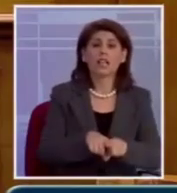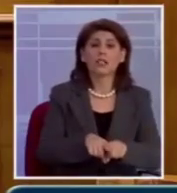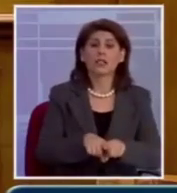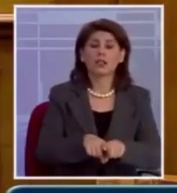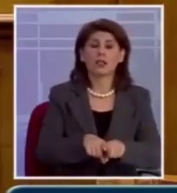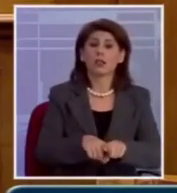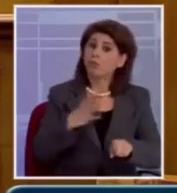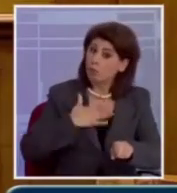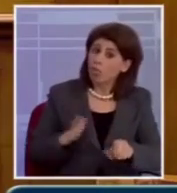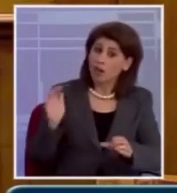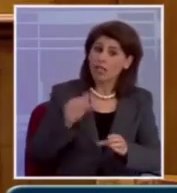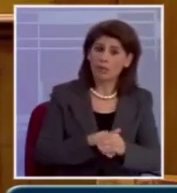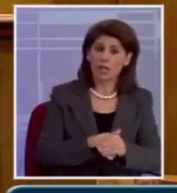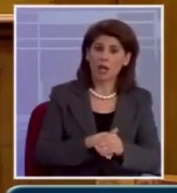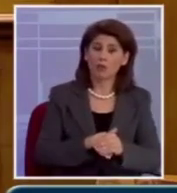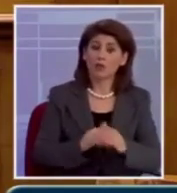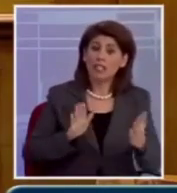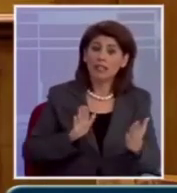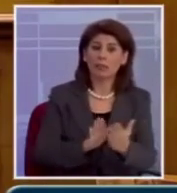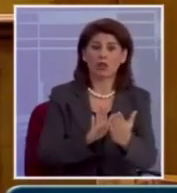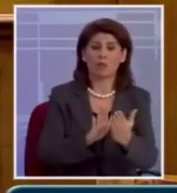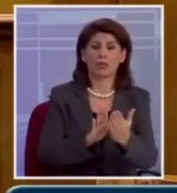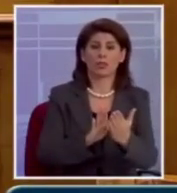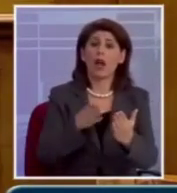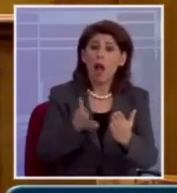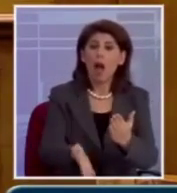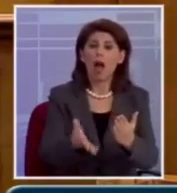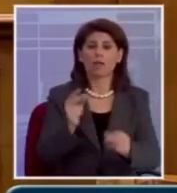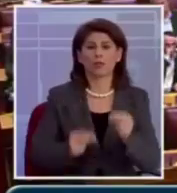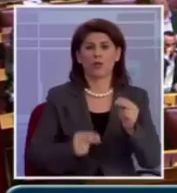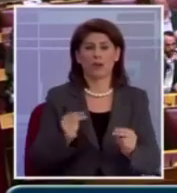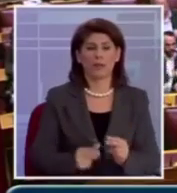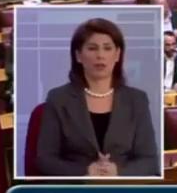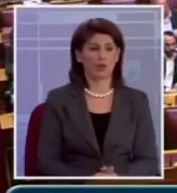οι οποίοι θέλουν να συμμετάσχουν στην αντιμετώπιση αυτού του προβλήματος.